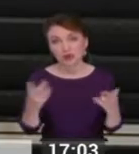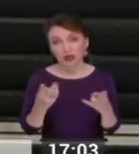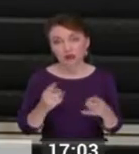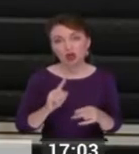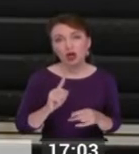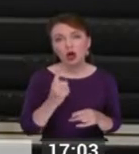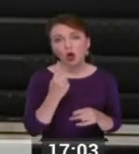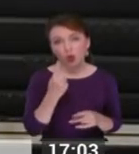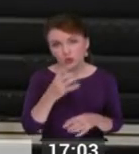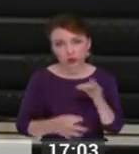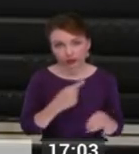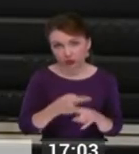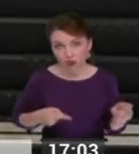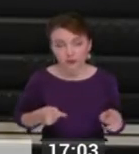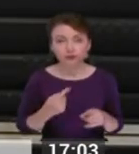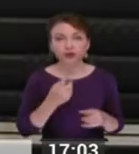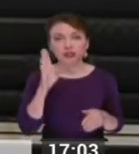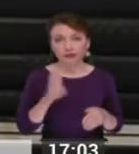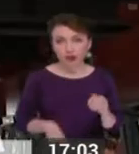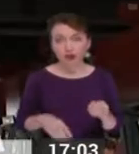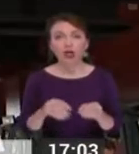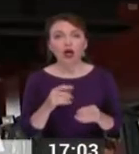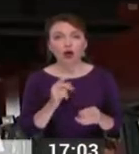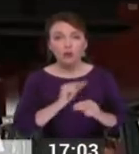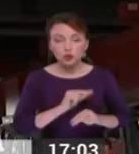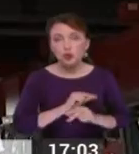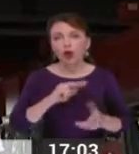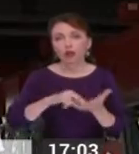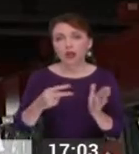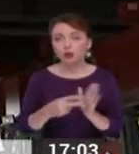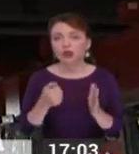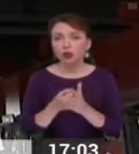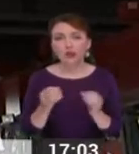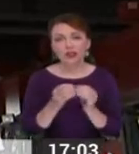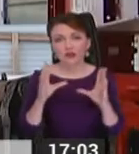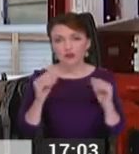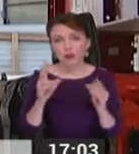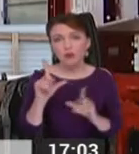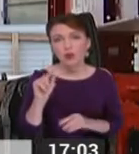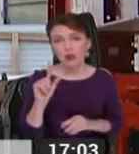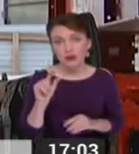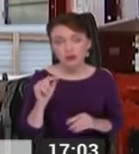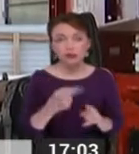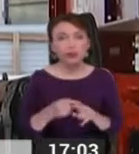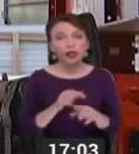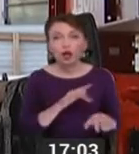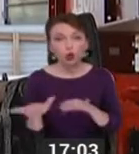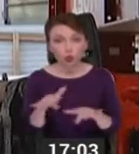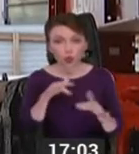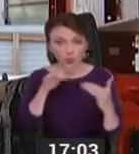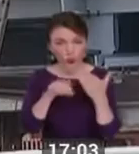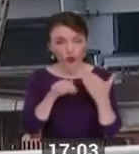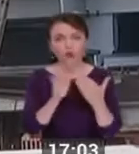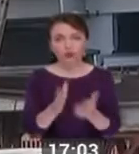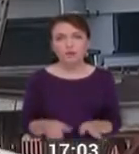1,5 доби. Завершити роботи планують до 10-ї вечора понеділка. Весь цей час рух проспектом поблизу Шулявки буде перекритий.